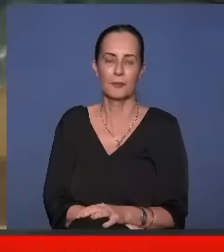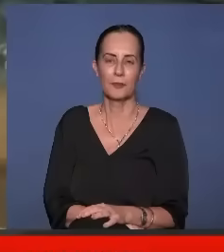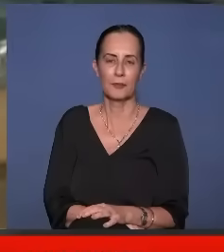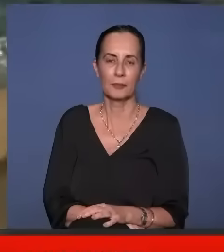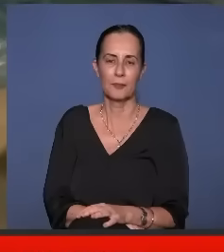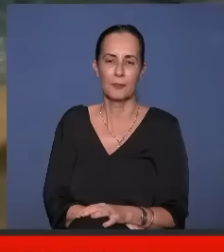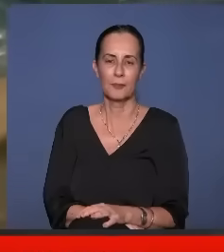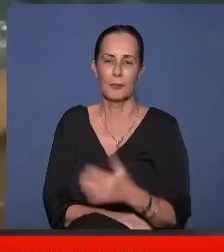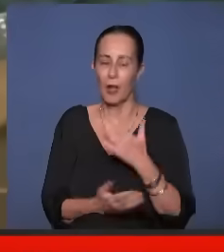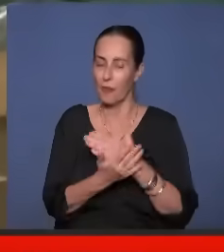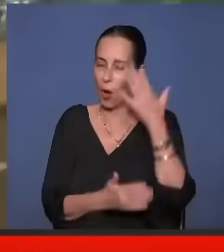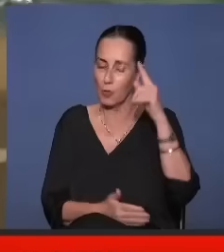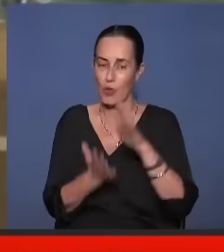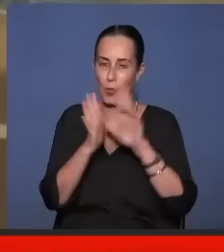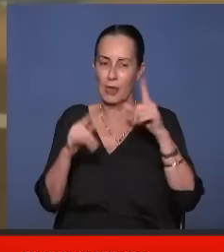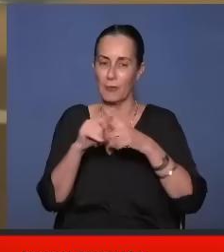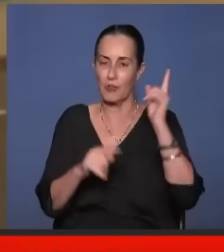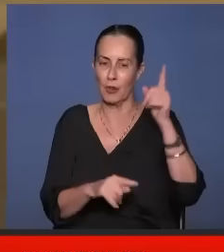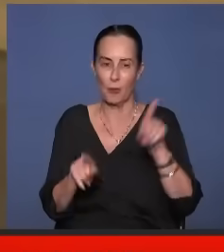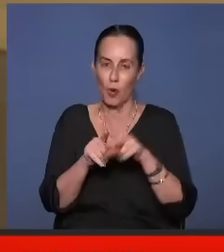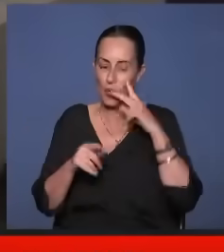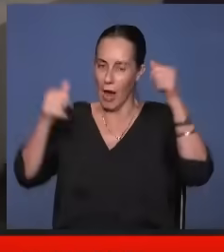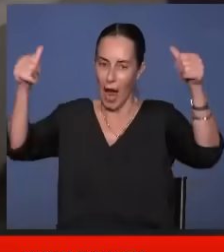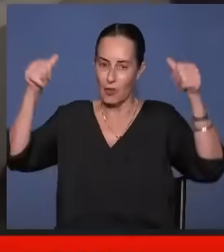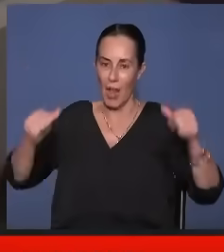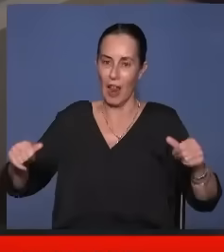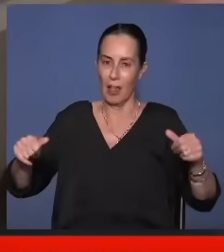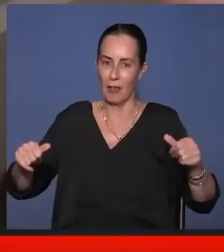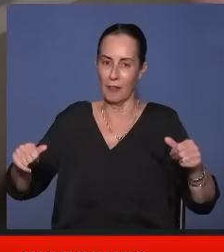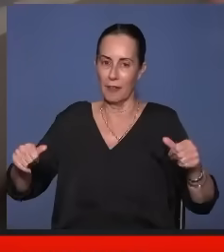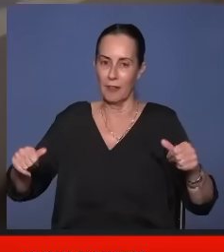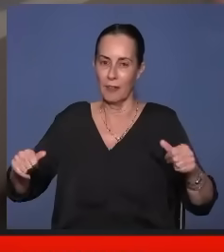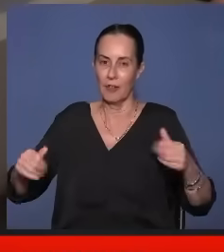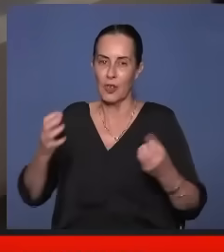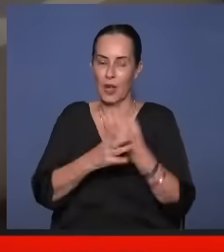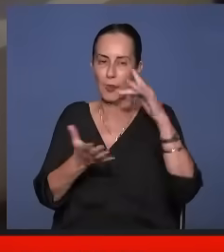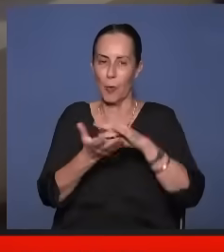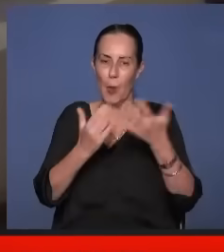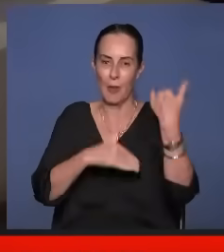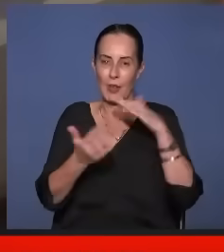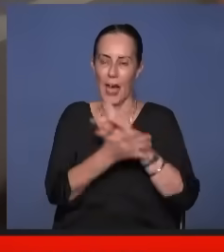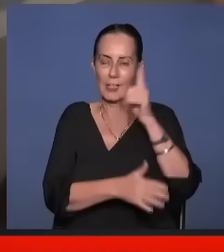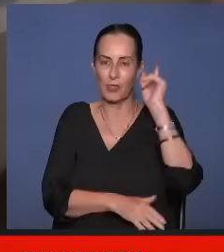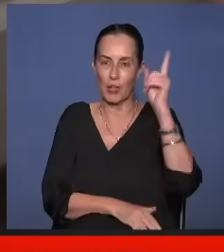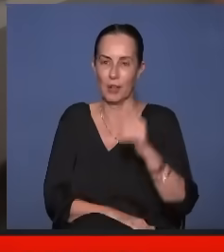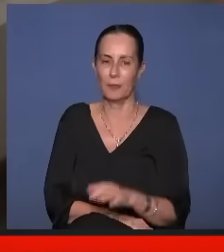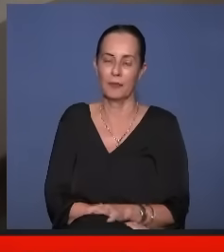אנחנו חולמים על זה 18 וחצי שנה כמו שאתה רואה השלט הזה נתלה המילים האלה נתלו כשהקמנו את היישוב לפני 11